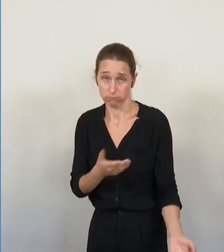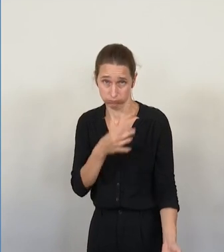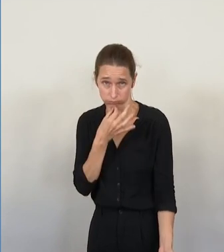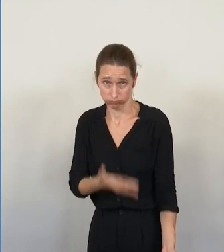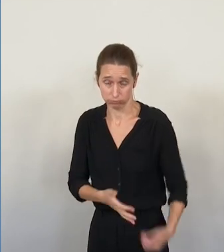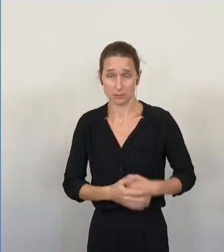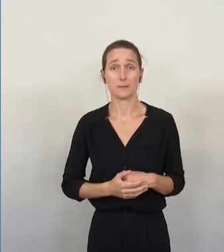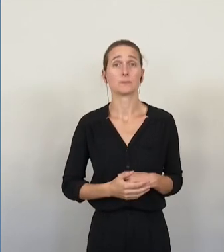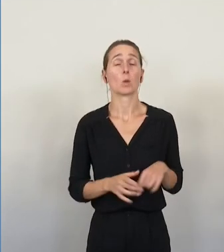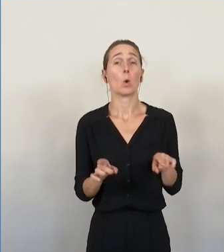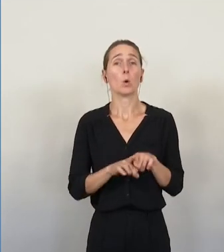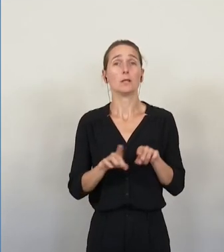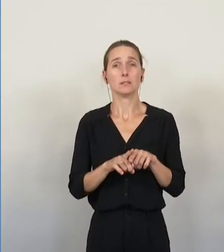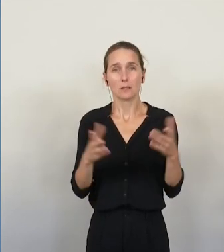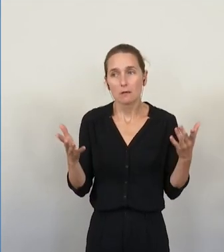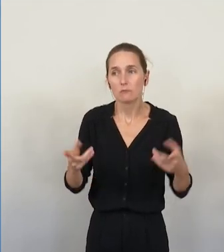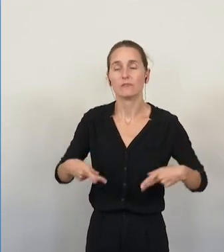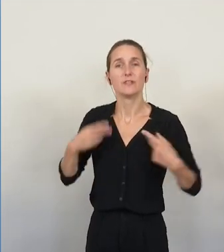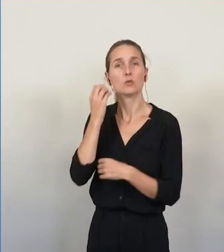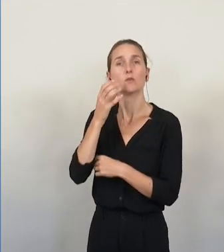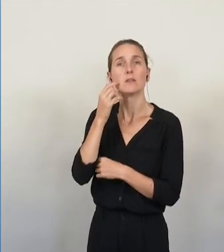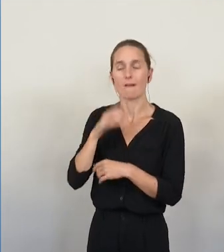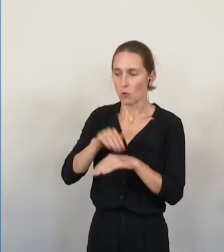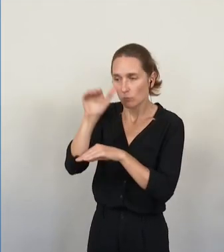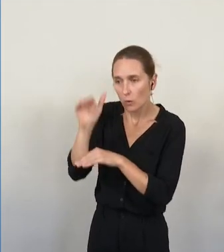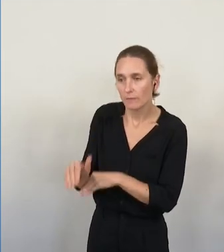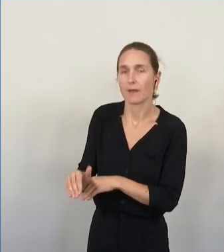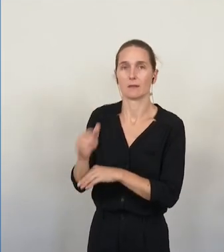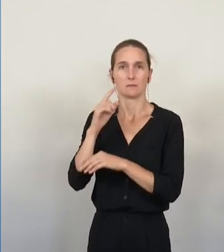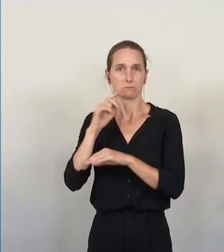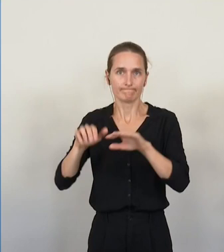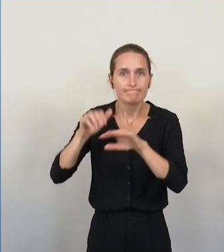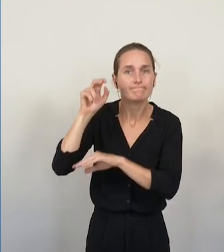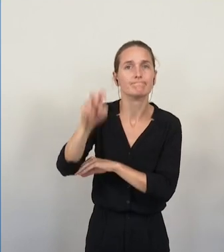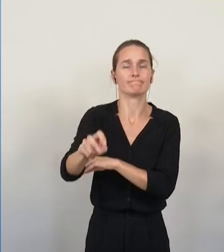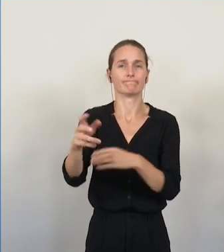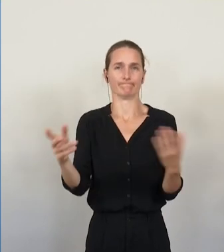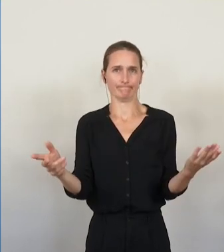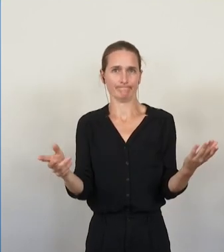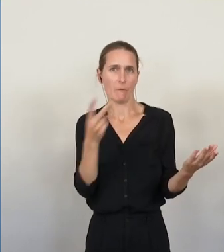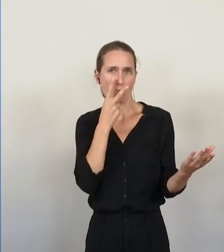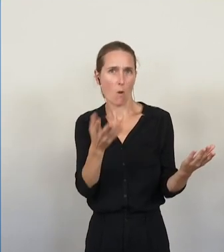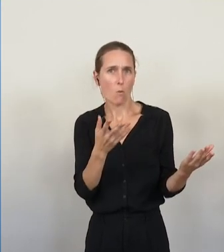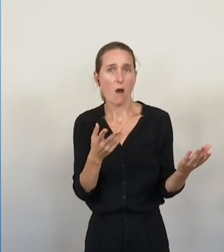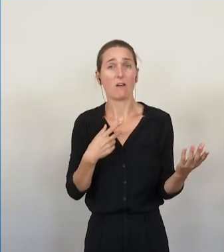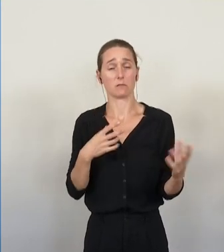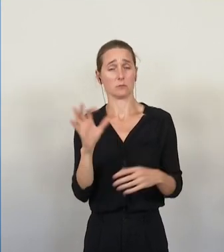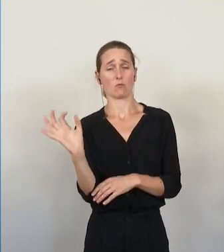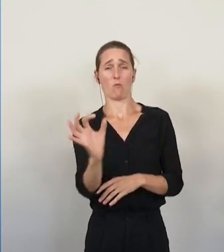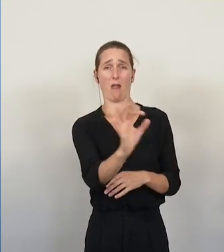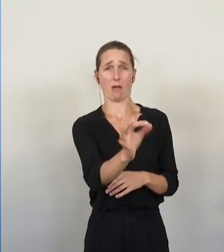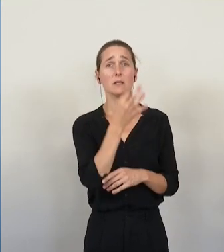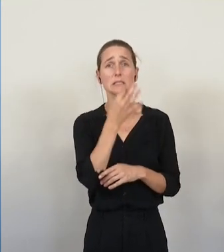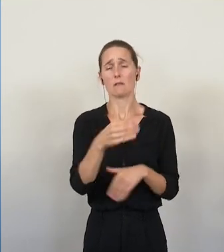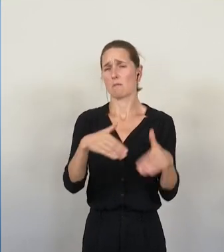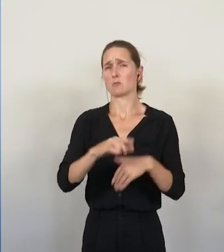garder un temps d'avance c'était il y a 5 jours quand on voit que vous êtes capable de citer des toilettes qui ne fonctionne plus en